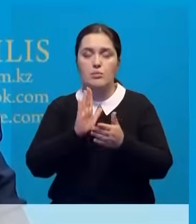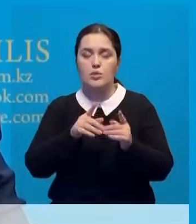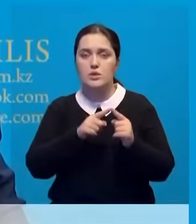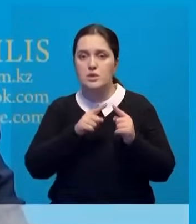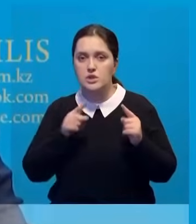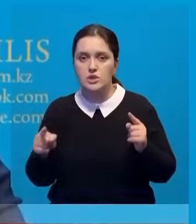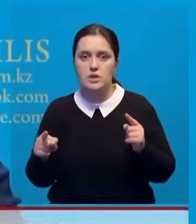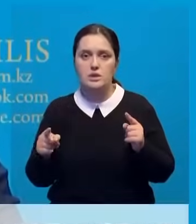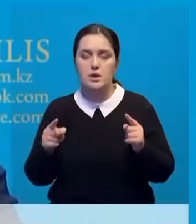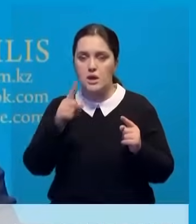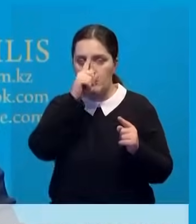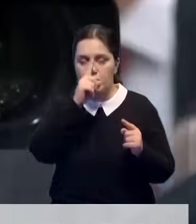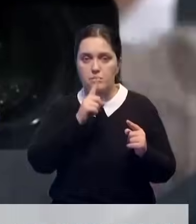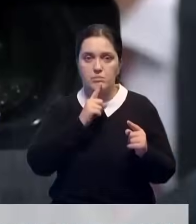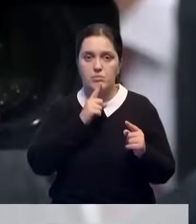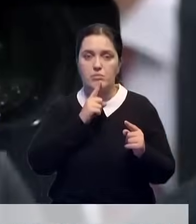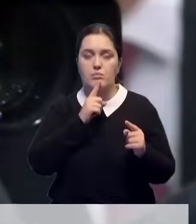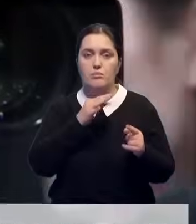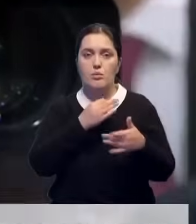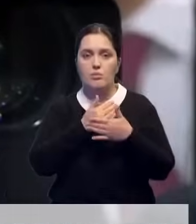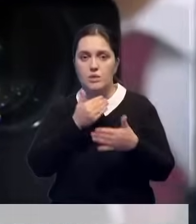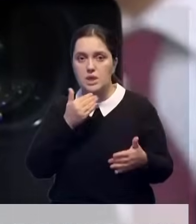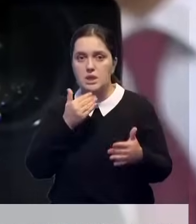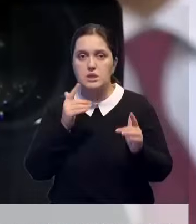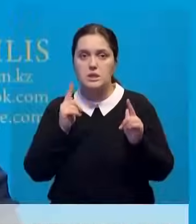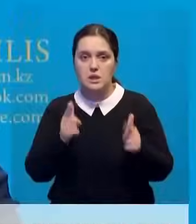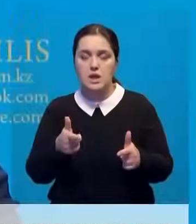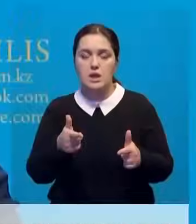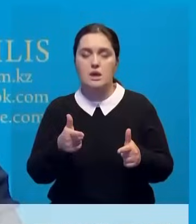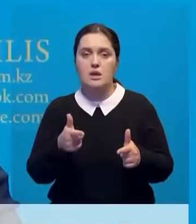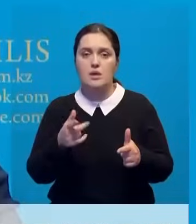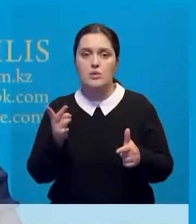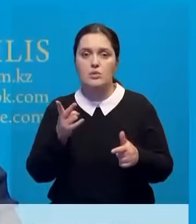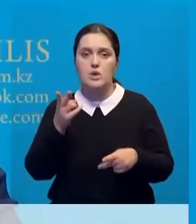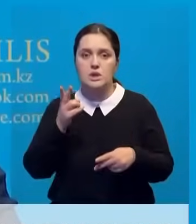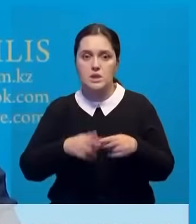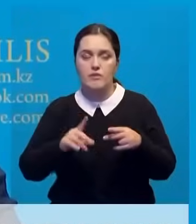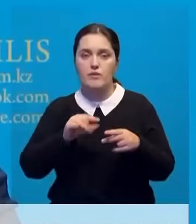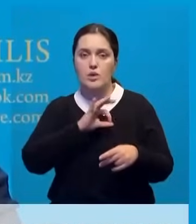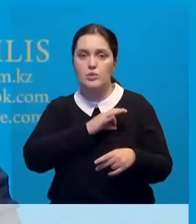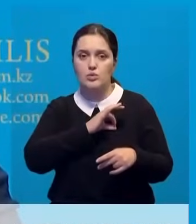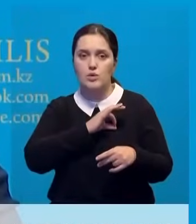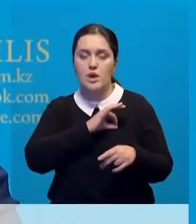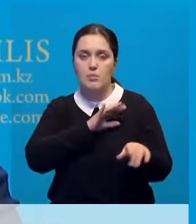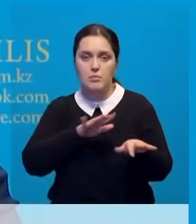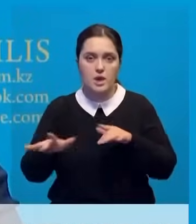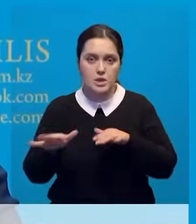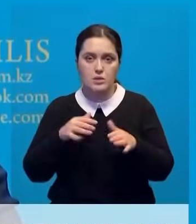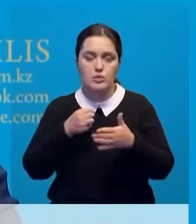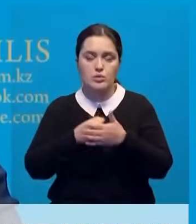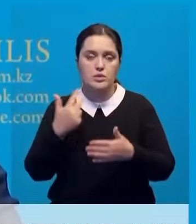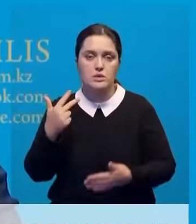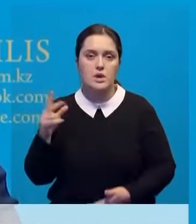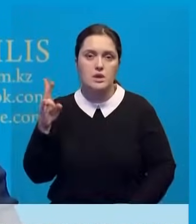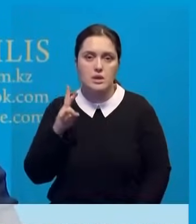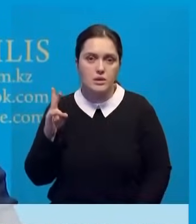течение буквально 1 месяца. По предварительному соглашению мы должны завершить все юридические процедуры по передаче до 30